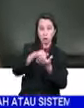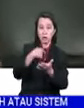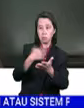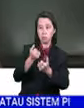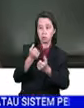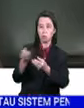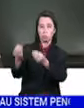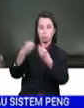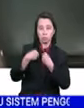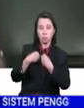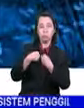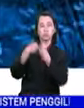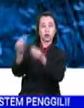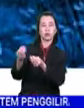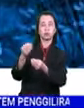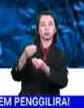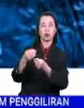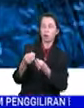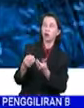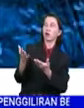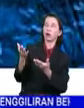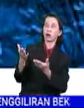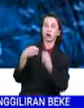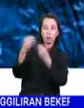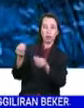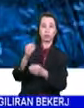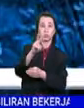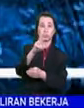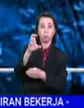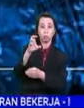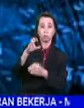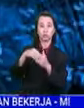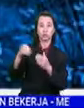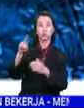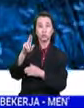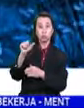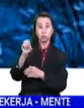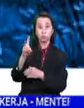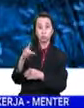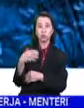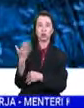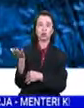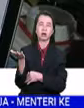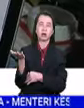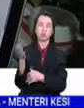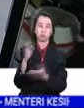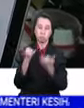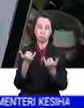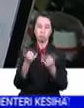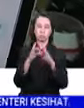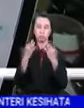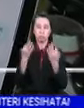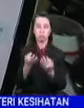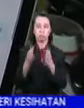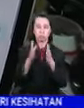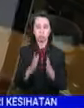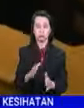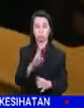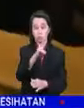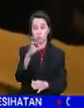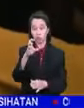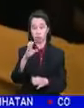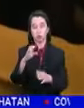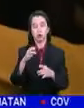beri saya $200. Bagi mendidik dan meningkatkan kesedaran keselamatan cyber dalam kalangan warga digital, lebih 200 buah